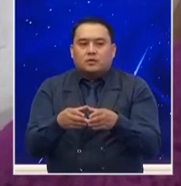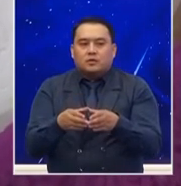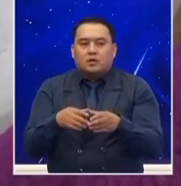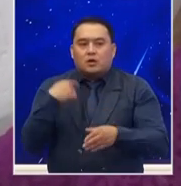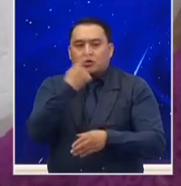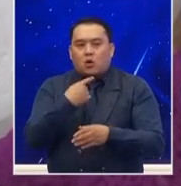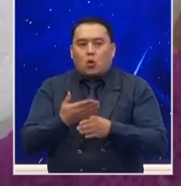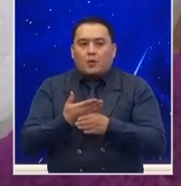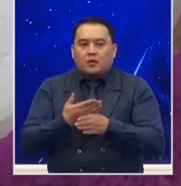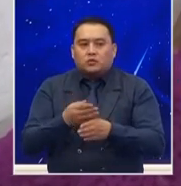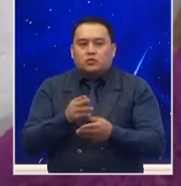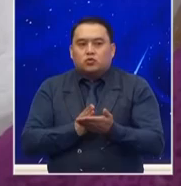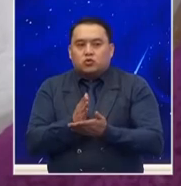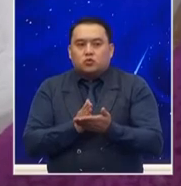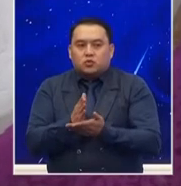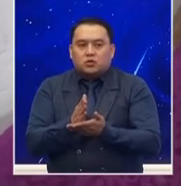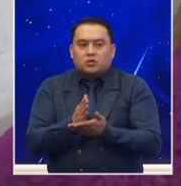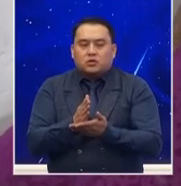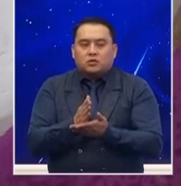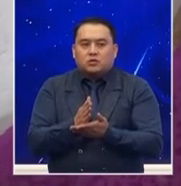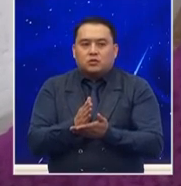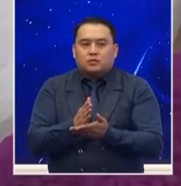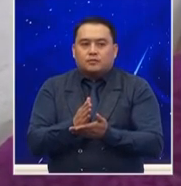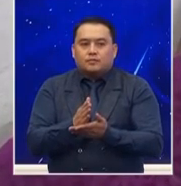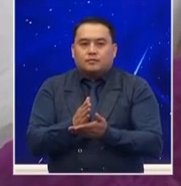соған жұмыс жасаймын, соған жаңағы